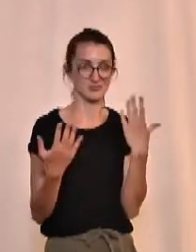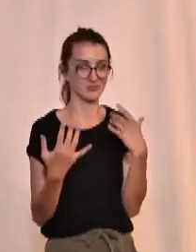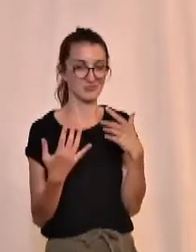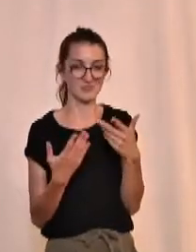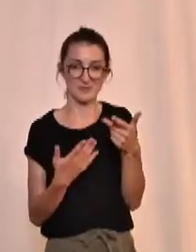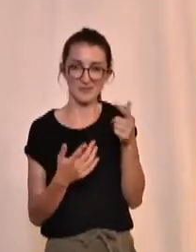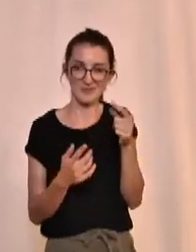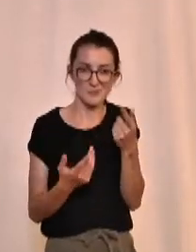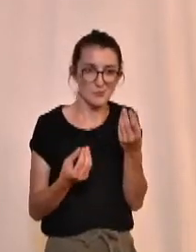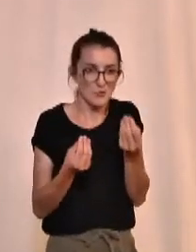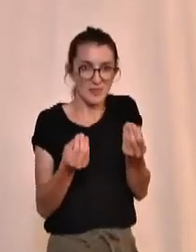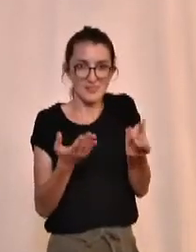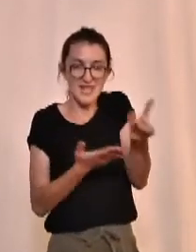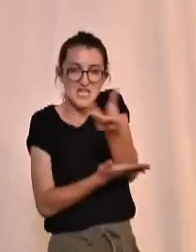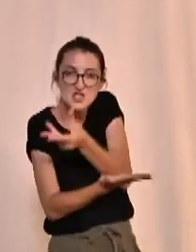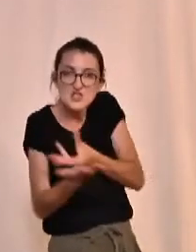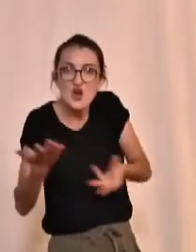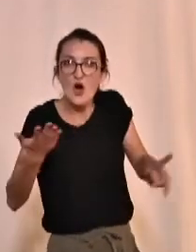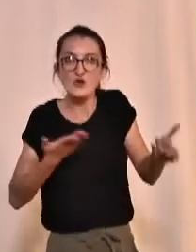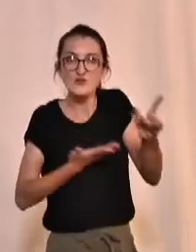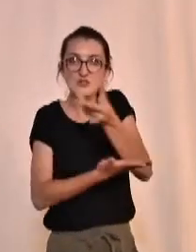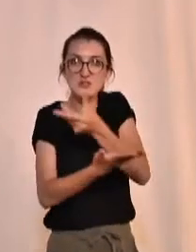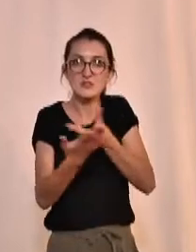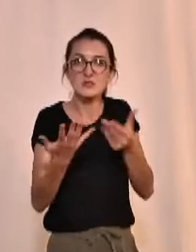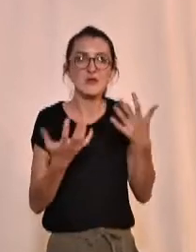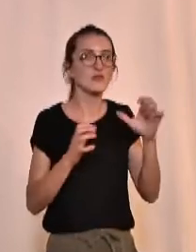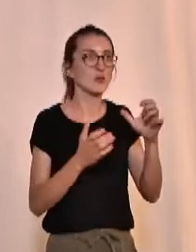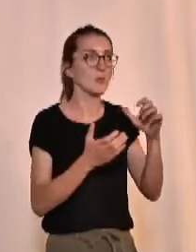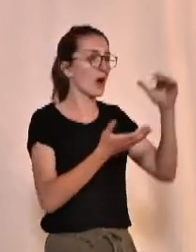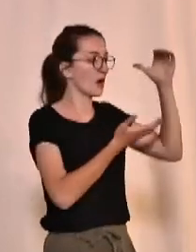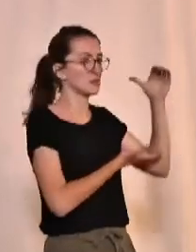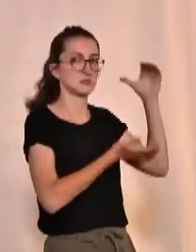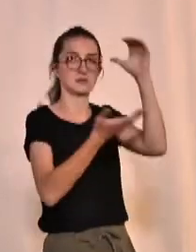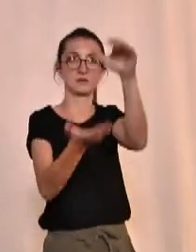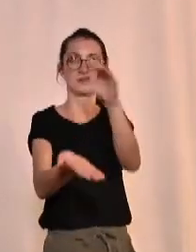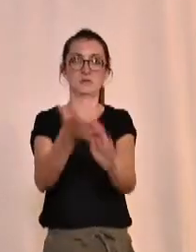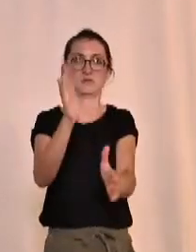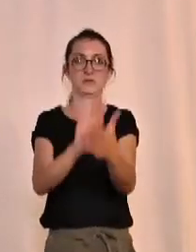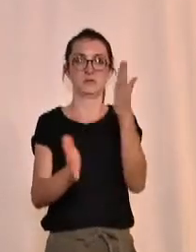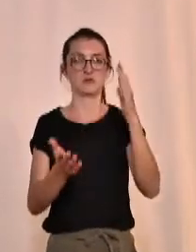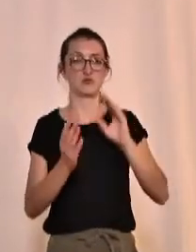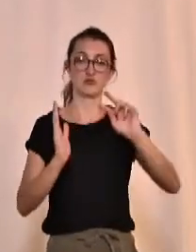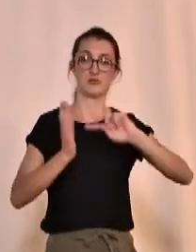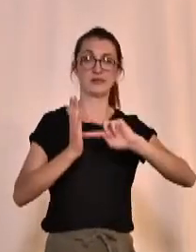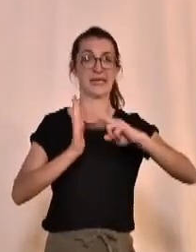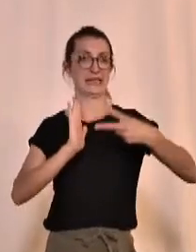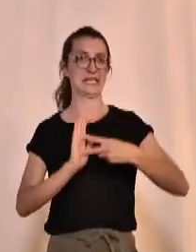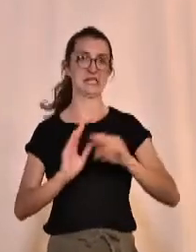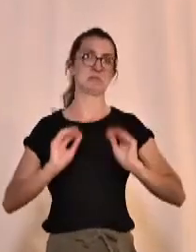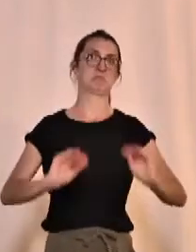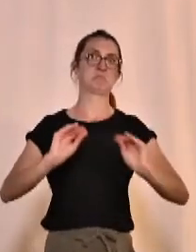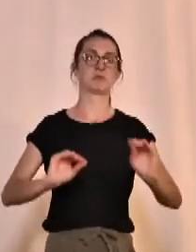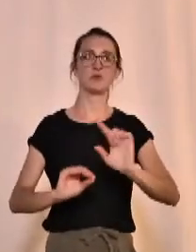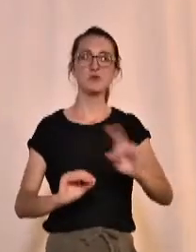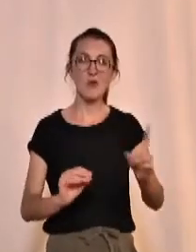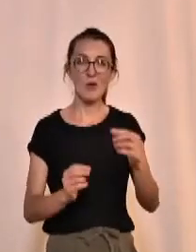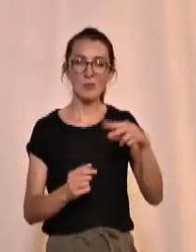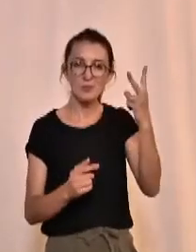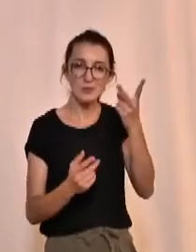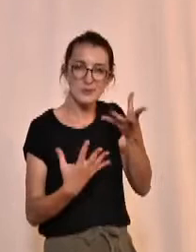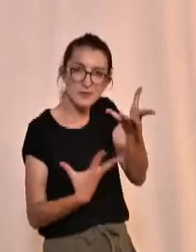échange on n'est pas là pour transmettre forcément de la technique mais voilà à travailler sur les sensations travailler